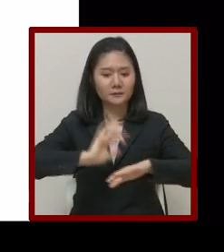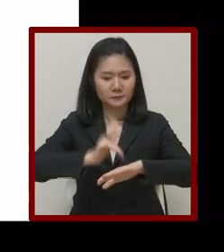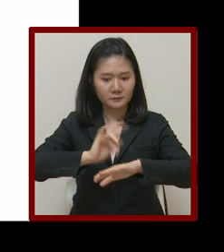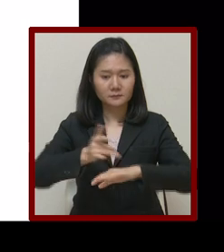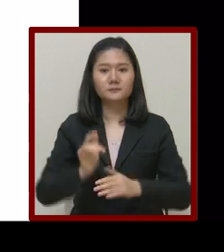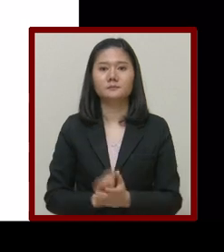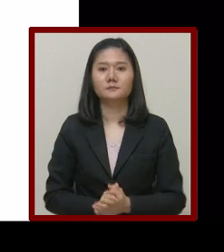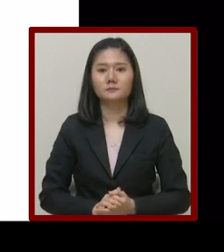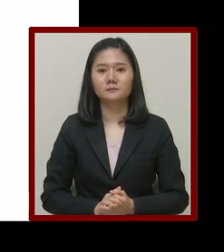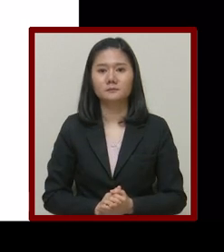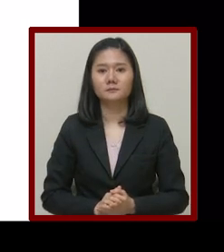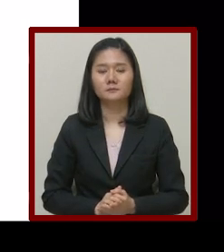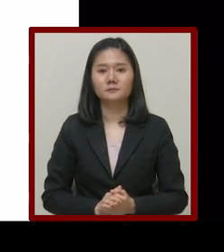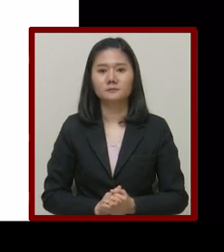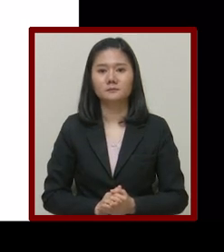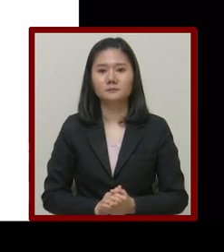คะ